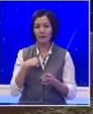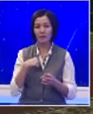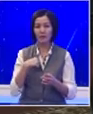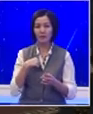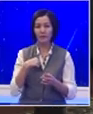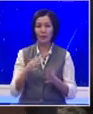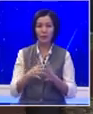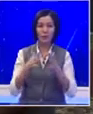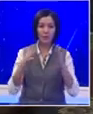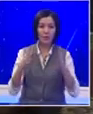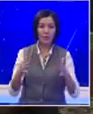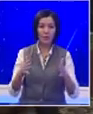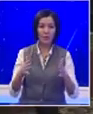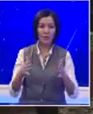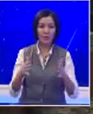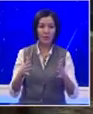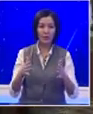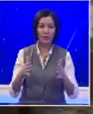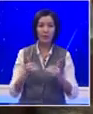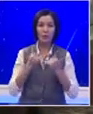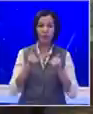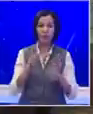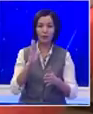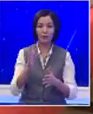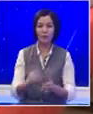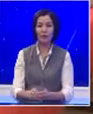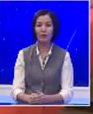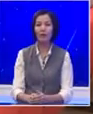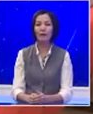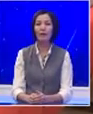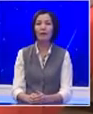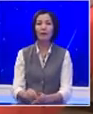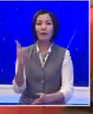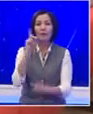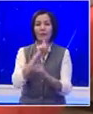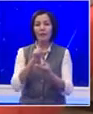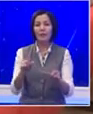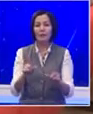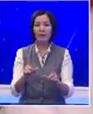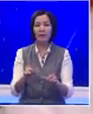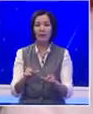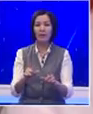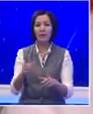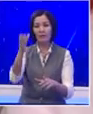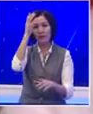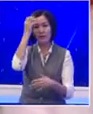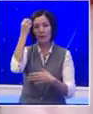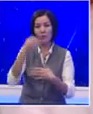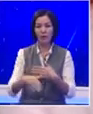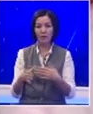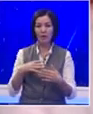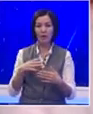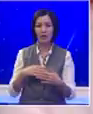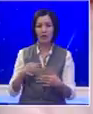өзіміздің үлкен бір құрметімізді көрсетеміз. Мектеп білім мен тәрбиенің ошағы. Елбасынан өткен тағылымды